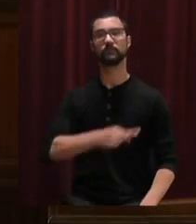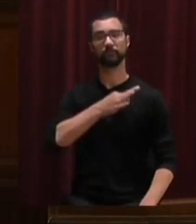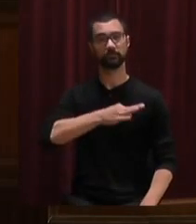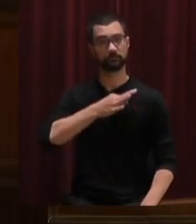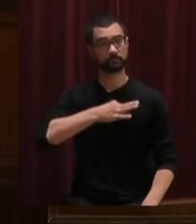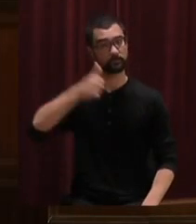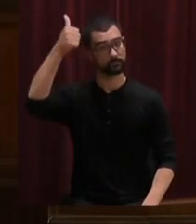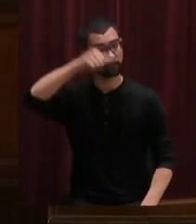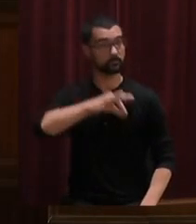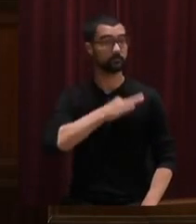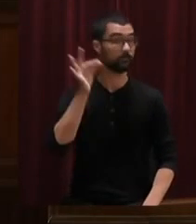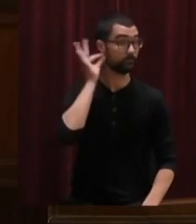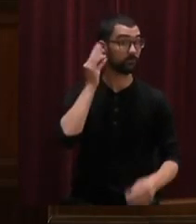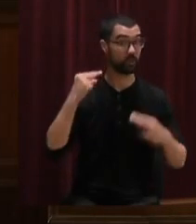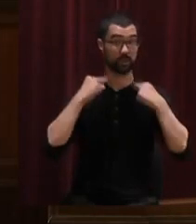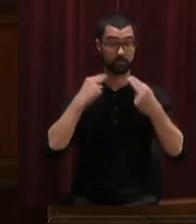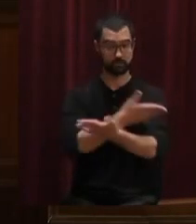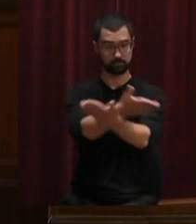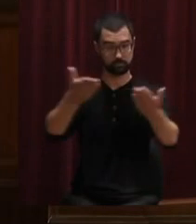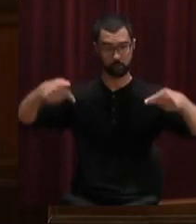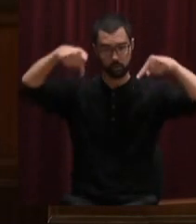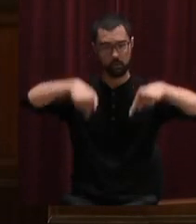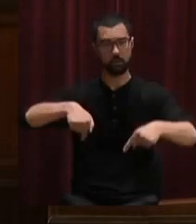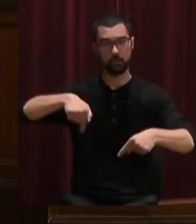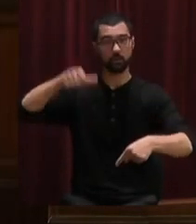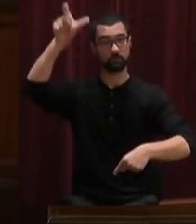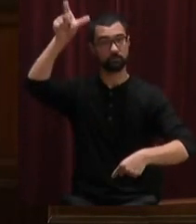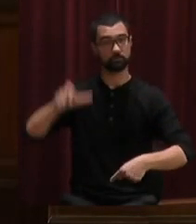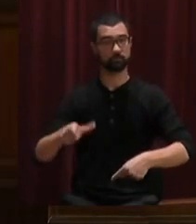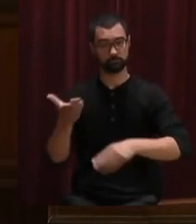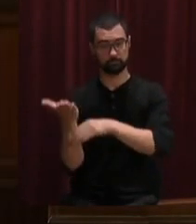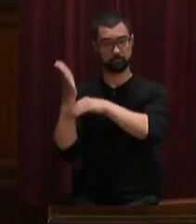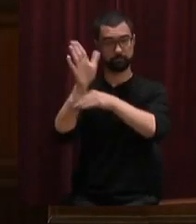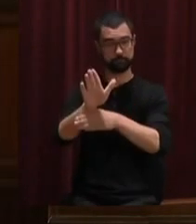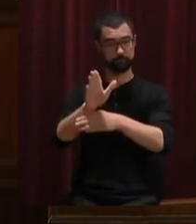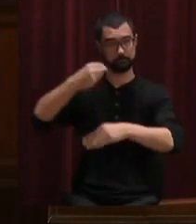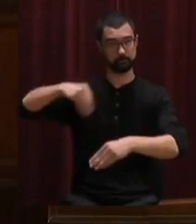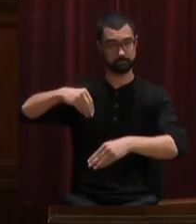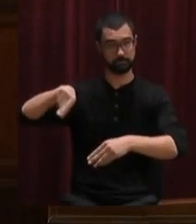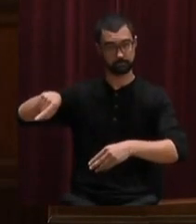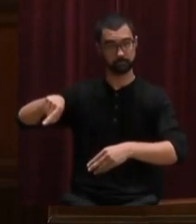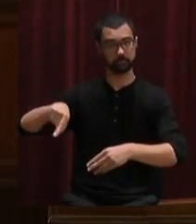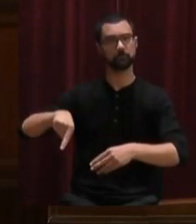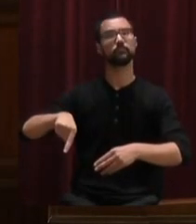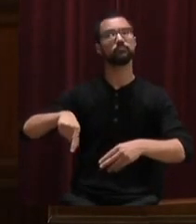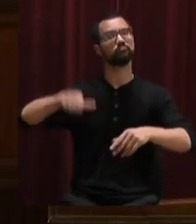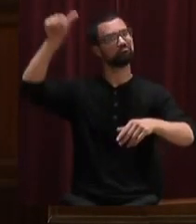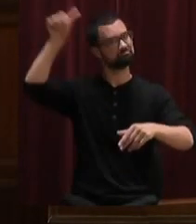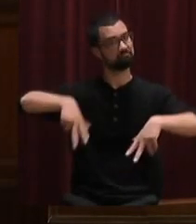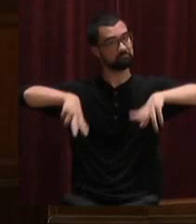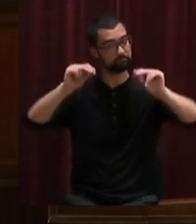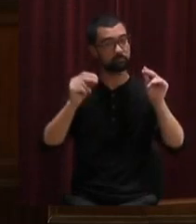Senyors i senyores diputats, acabada la intervenció de la candidata i en aplicació de l'article